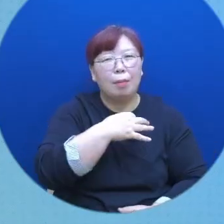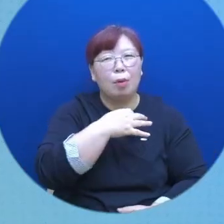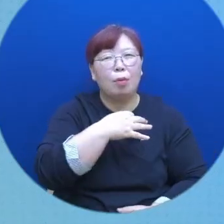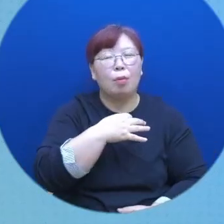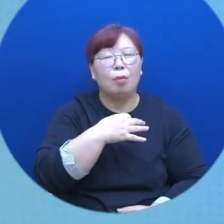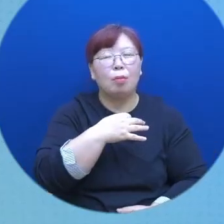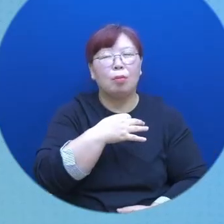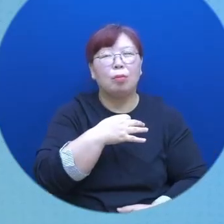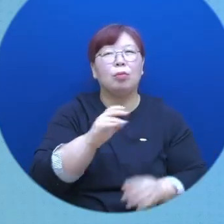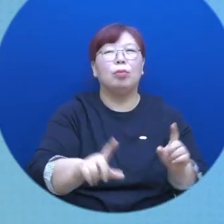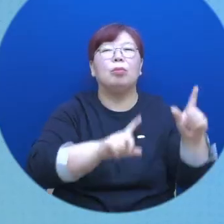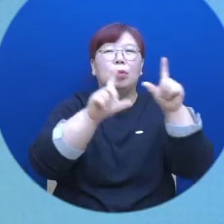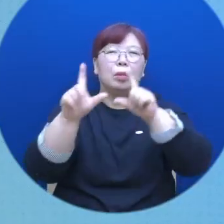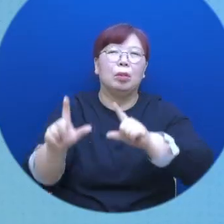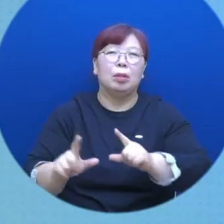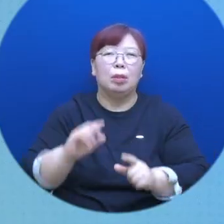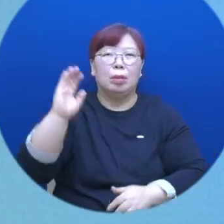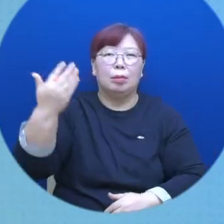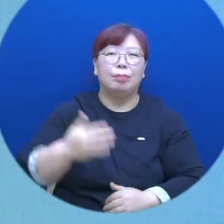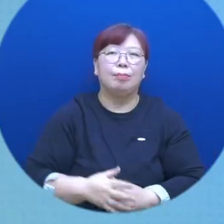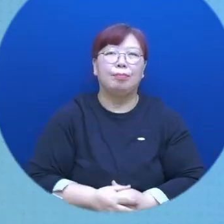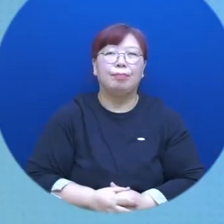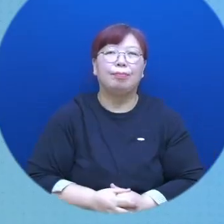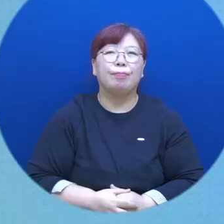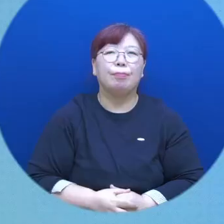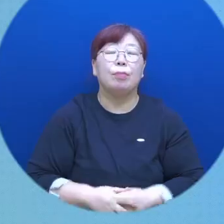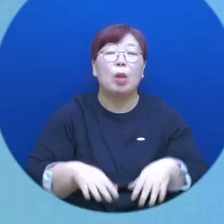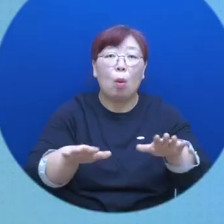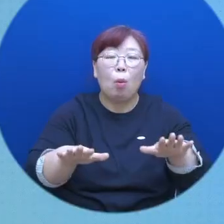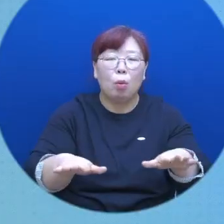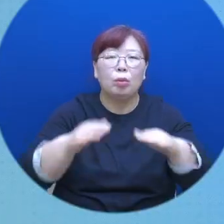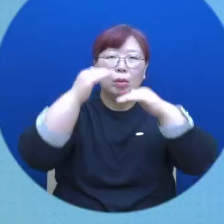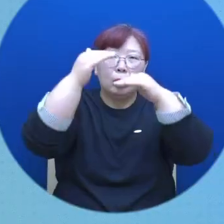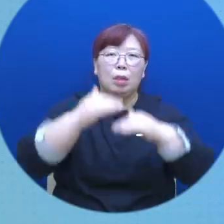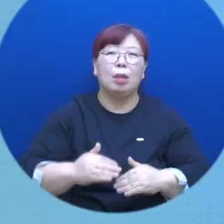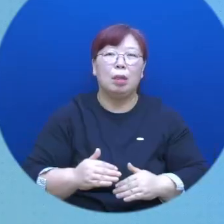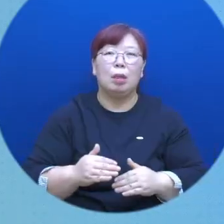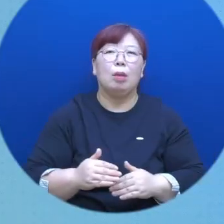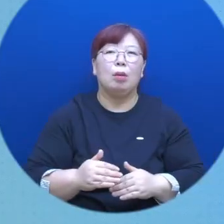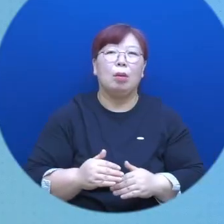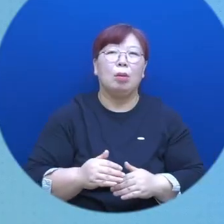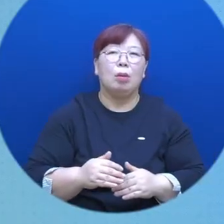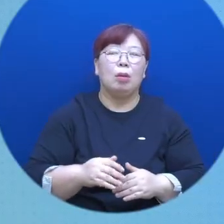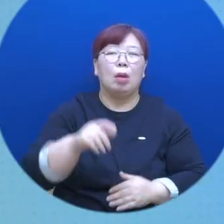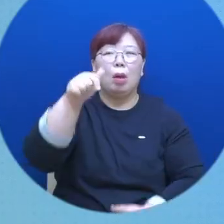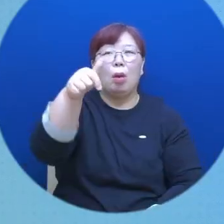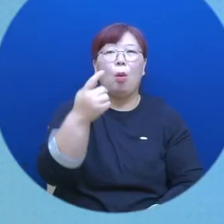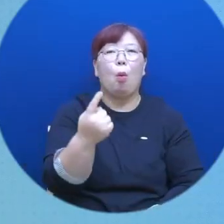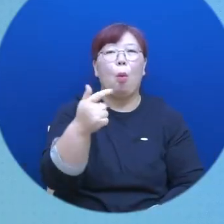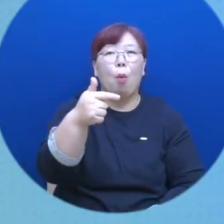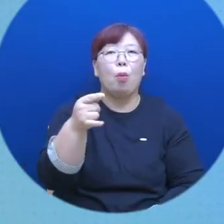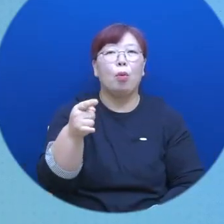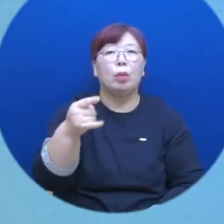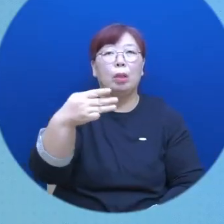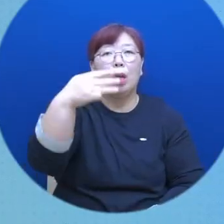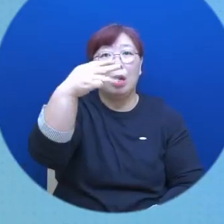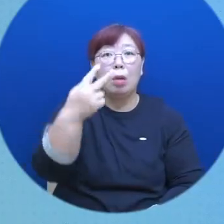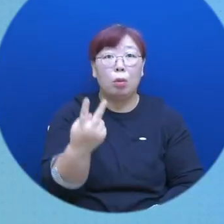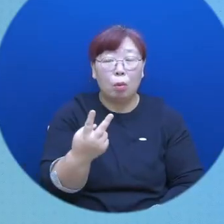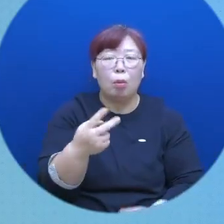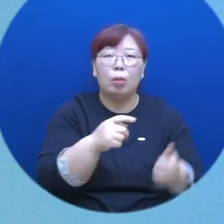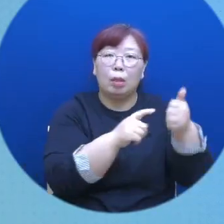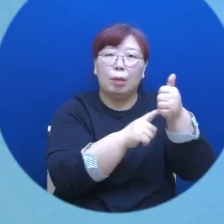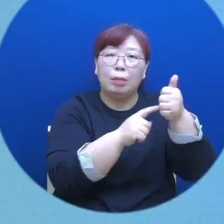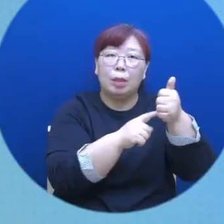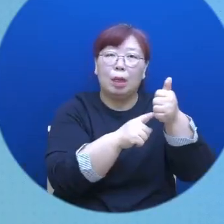사는 존재가 되고 있더라. 그걸 얘기하죠. 오늘 본문에 고넬료는 뭐하다? 그가 비록